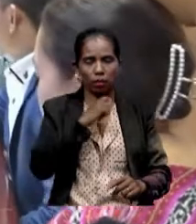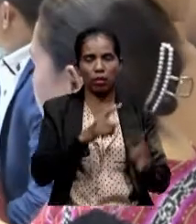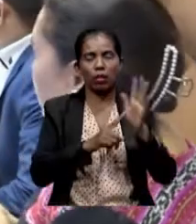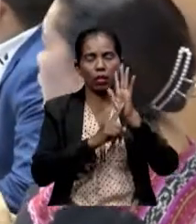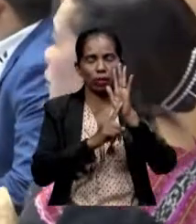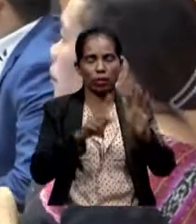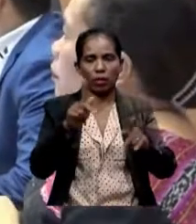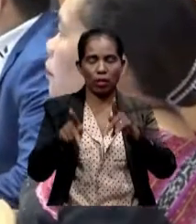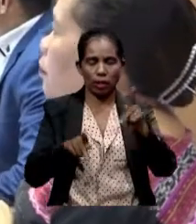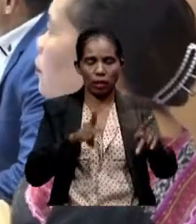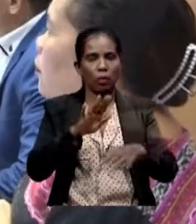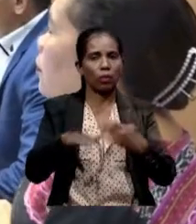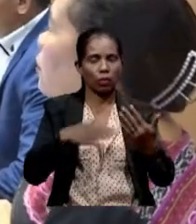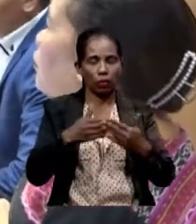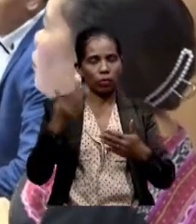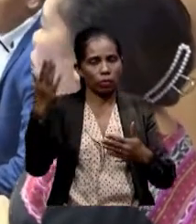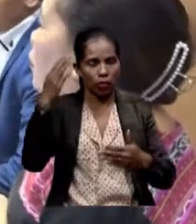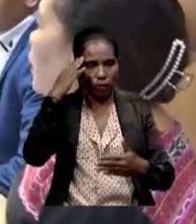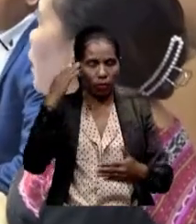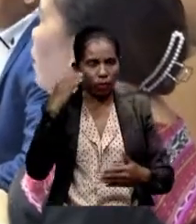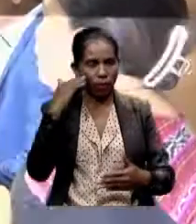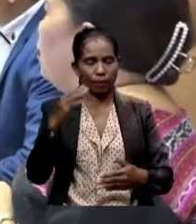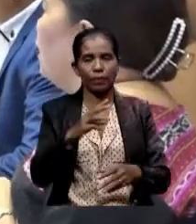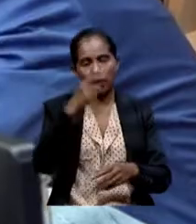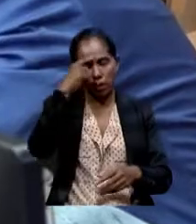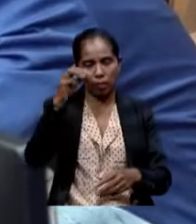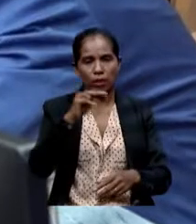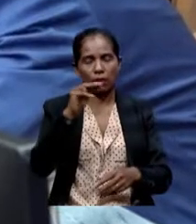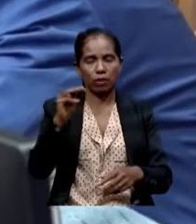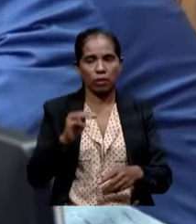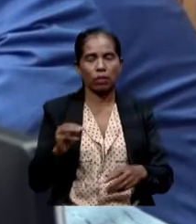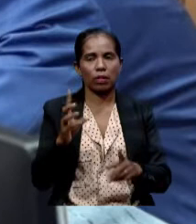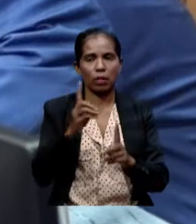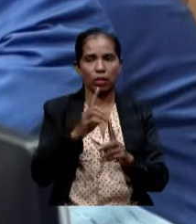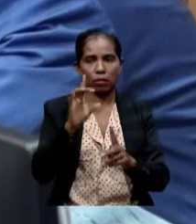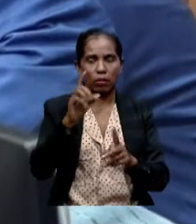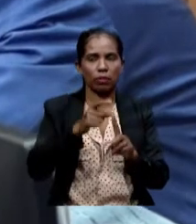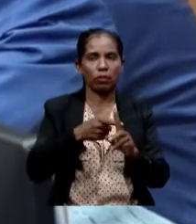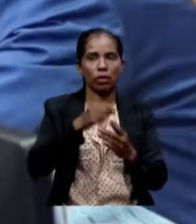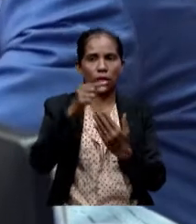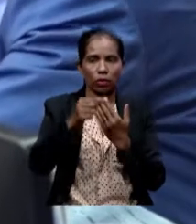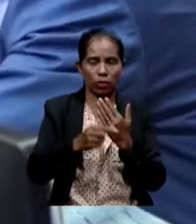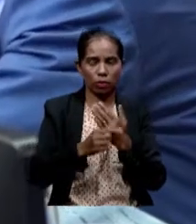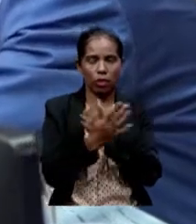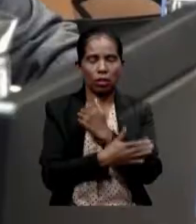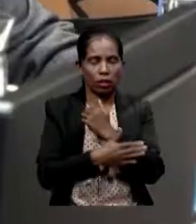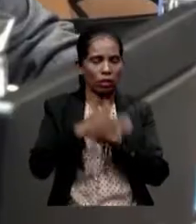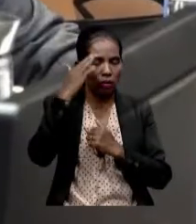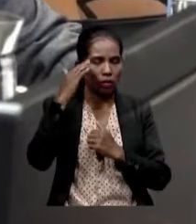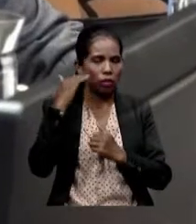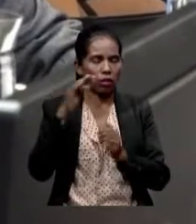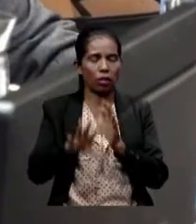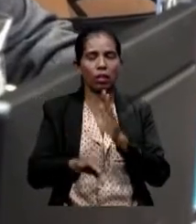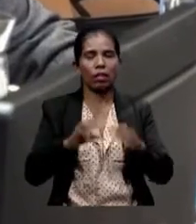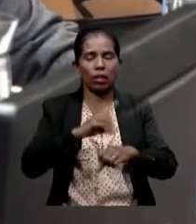no Estado República Coreia. Tambah segunda-feira kalan, lorong 8 bulan Agustus ne, nasaun Korea liu-liu iha Korea Sul hetan